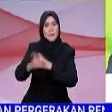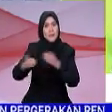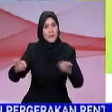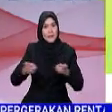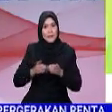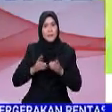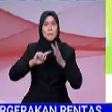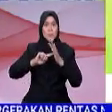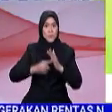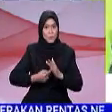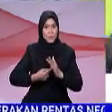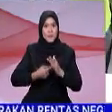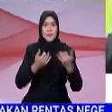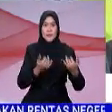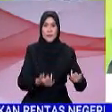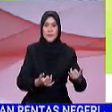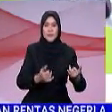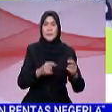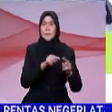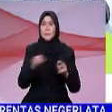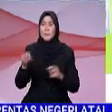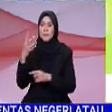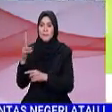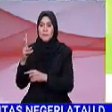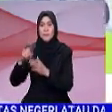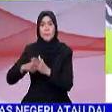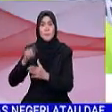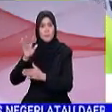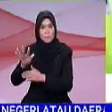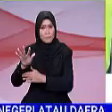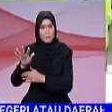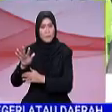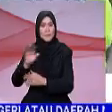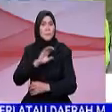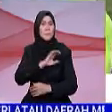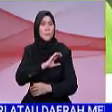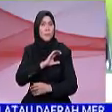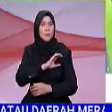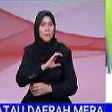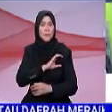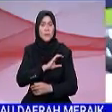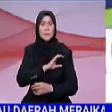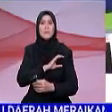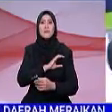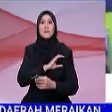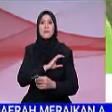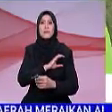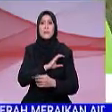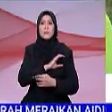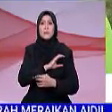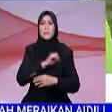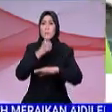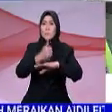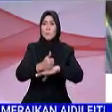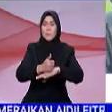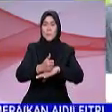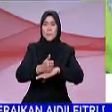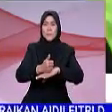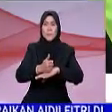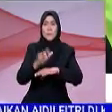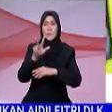Sabah yang berkuat kuasa hari ini sehingga 16 Mei, yang mana pihak polis Diraja Malaysia telah pun menubuhkan